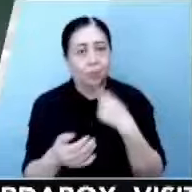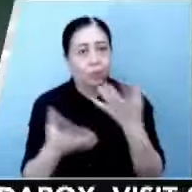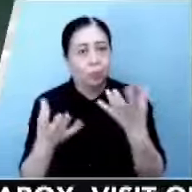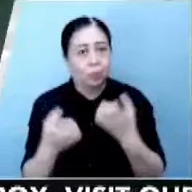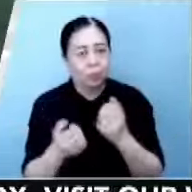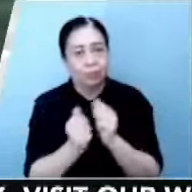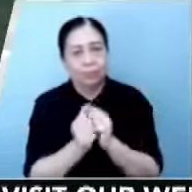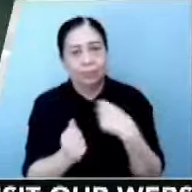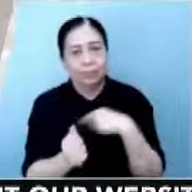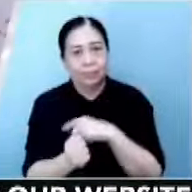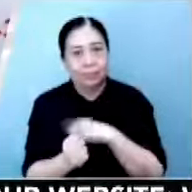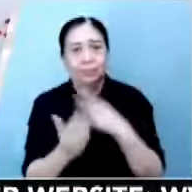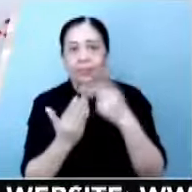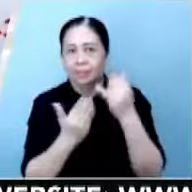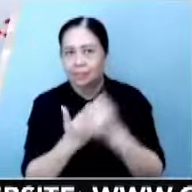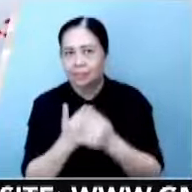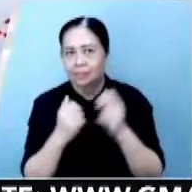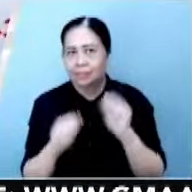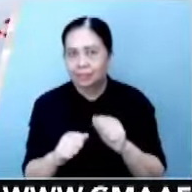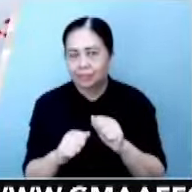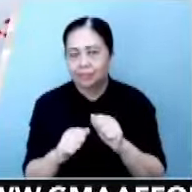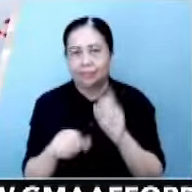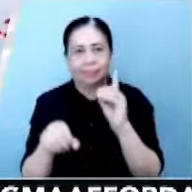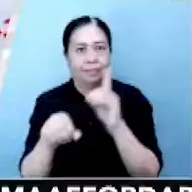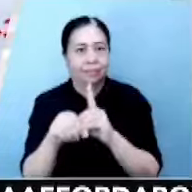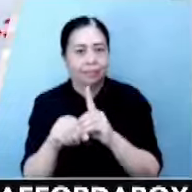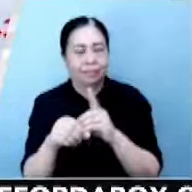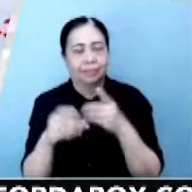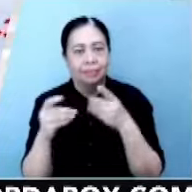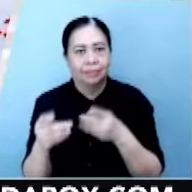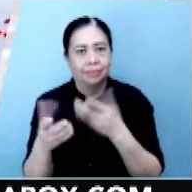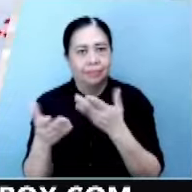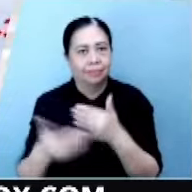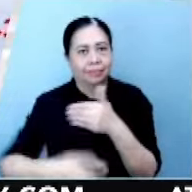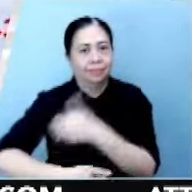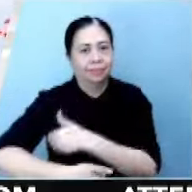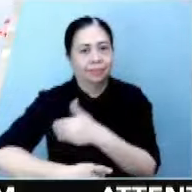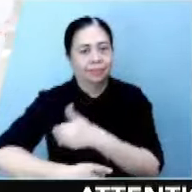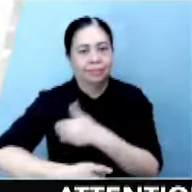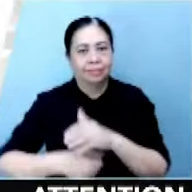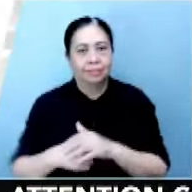mga projects, maaari po kayo magdeposito sa aming mga bank account o